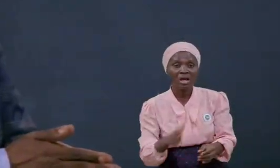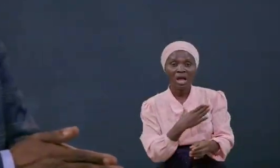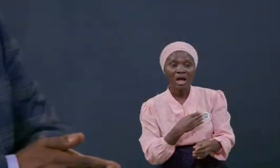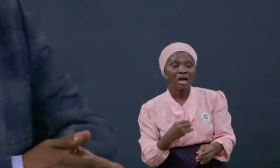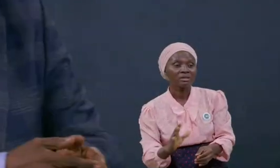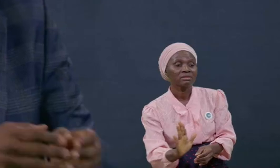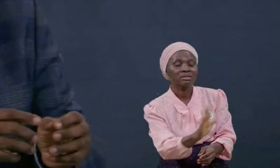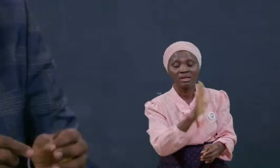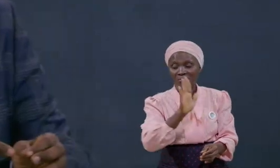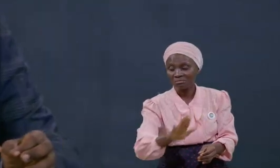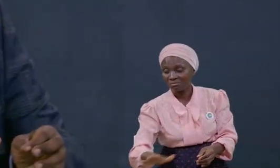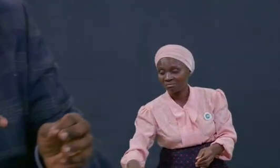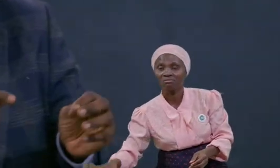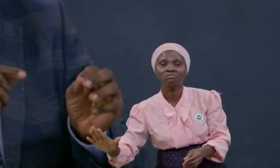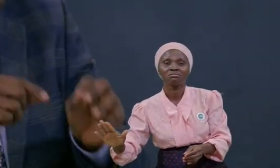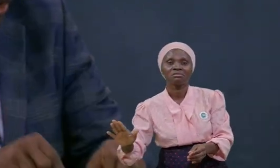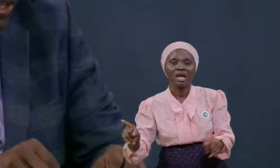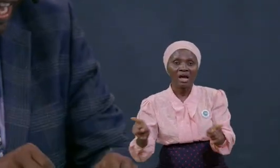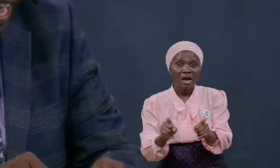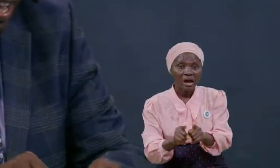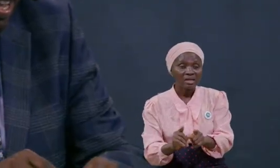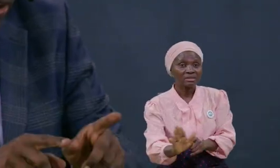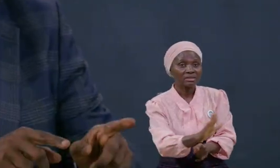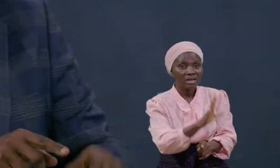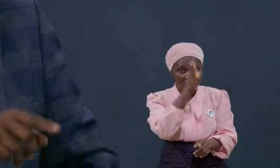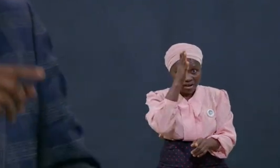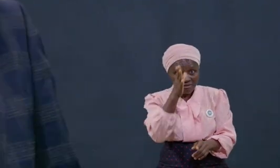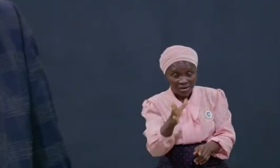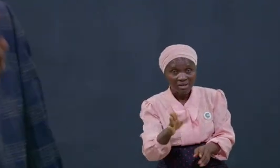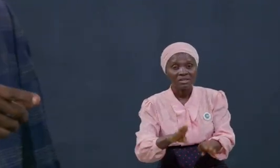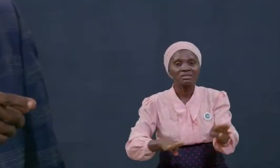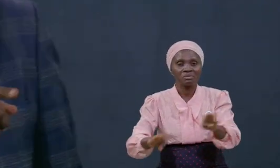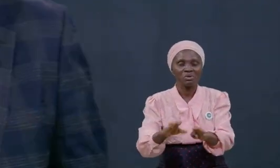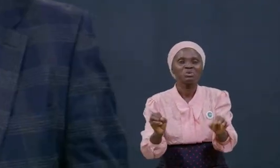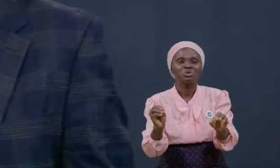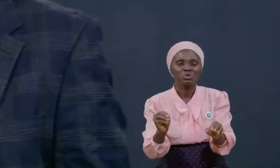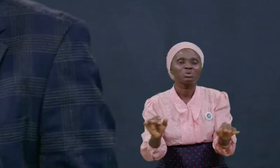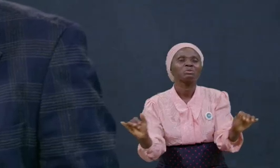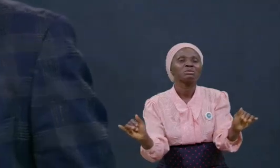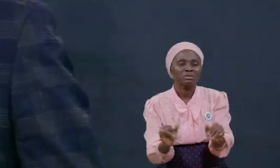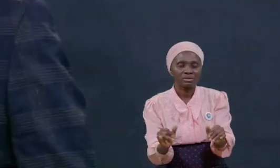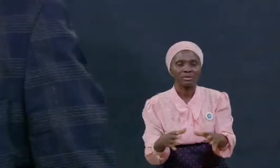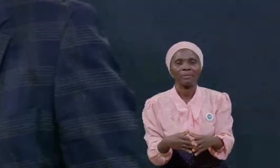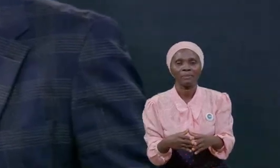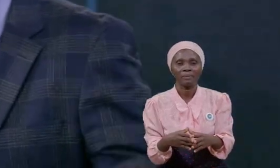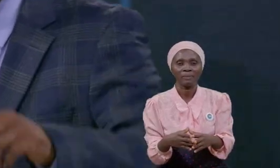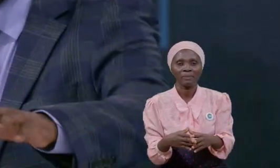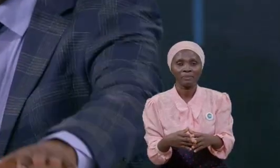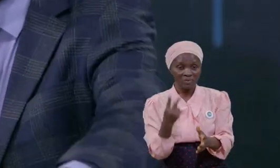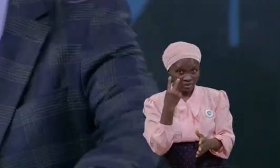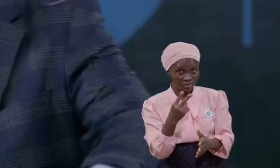jour ce que leurs pères ont fait. Voyez cela? Jusqu'à ce